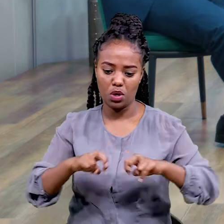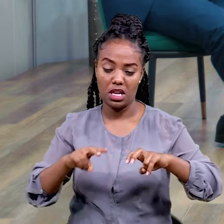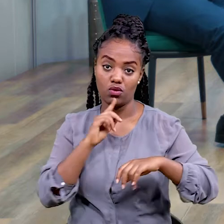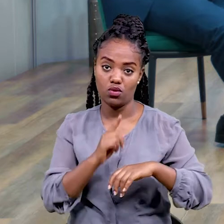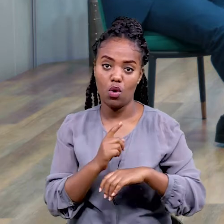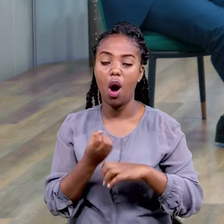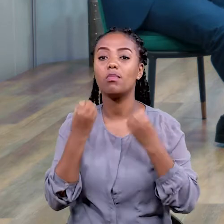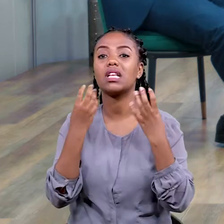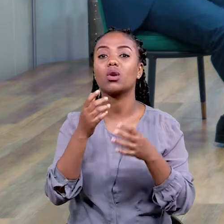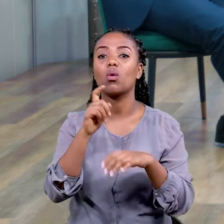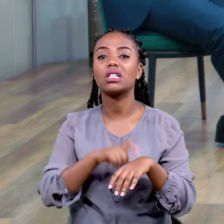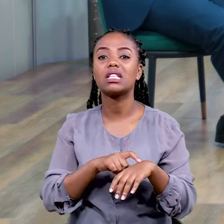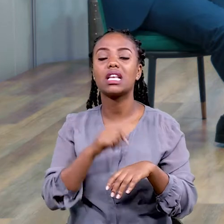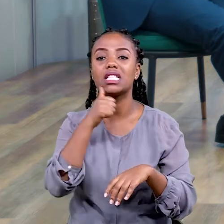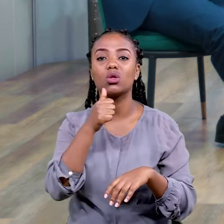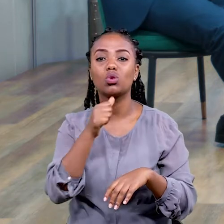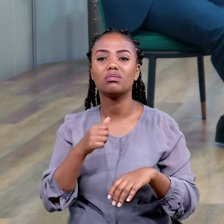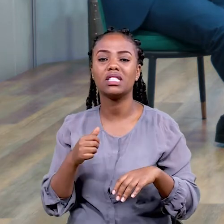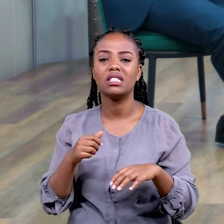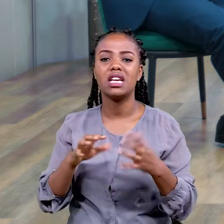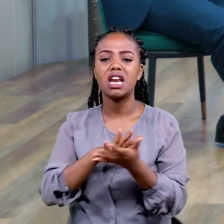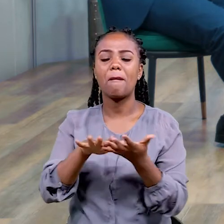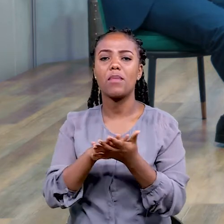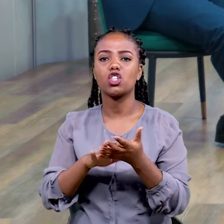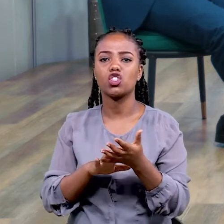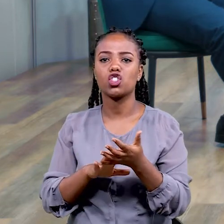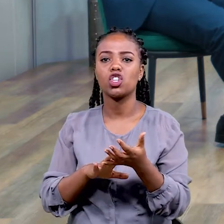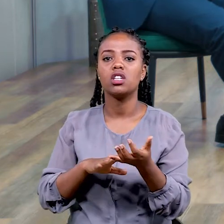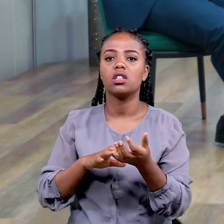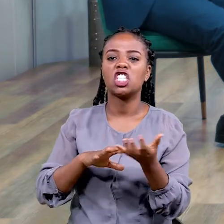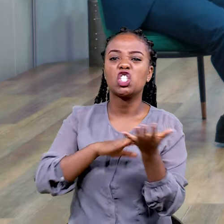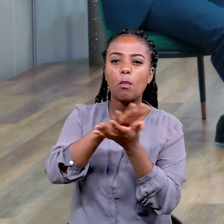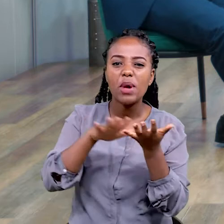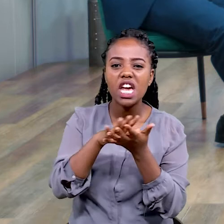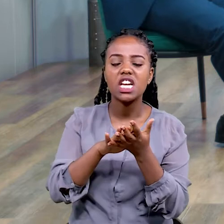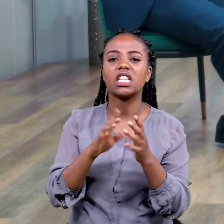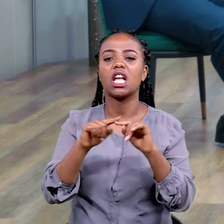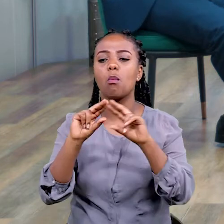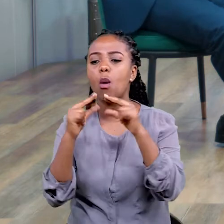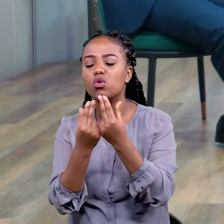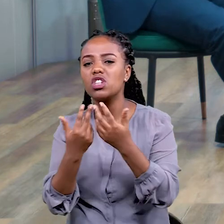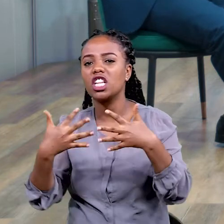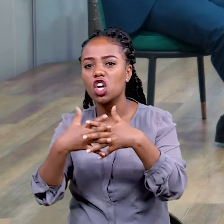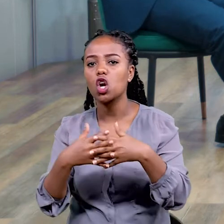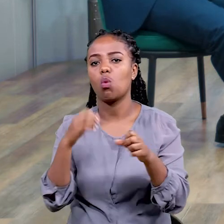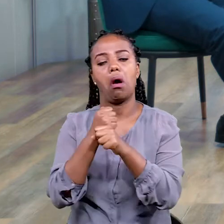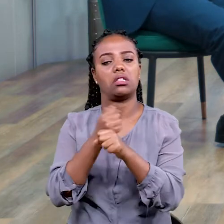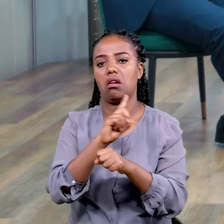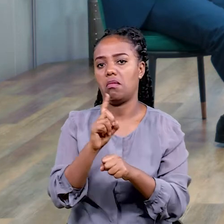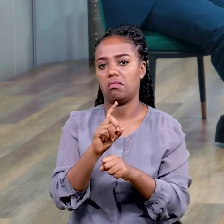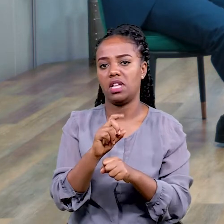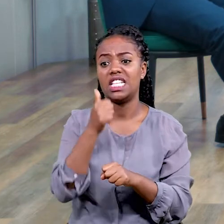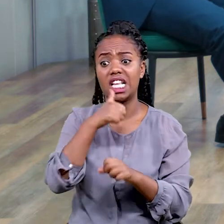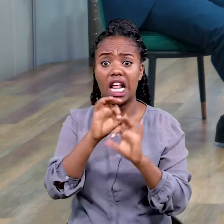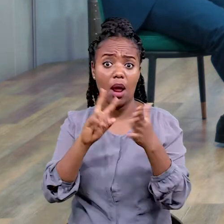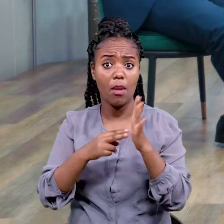ጊዜ ከቫዮለንት ወንጀል አይሰሩም ይባላል። ቫዮለንት ወንጀል ማለት ወሽብርተኝነት፣ በቡድን ተደራጅቶ መዝረፍ ምናምን